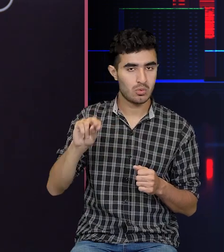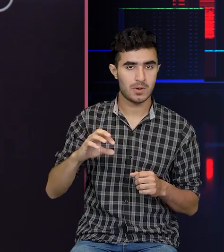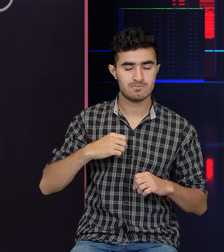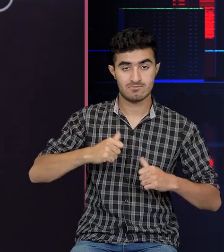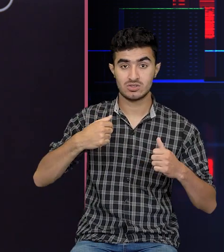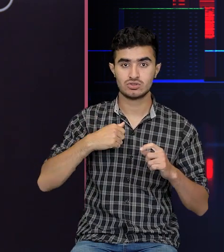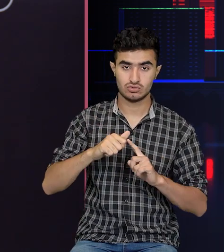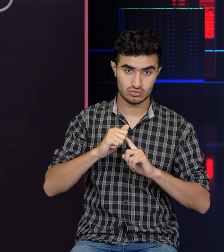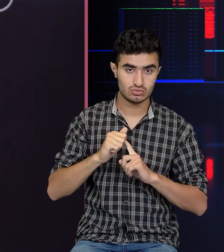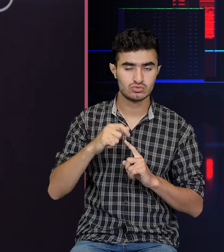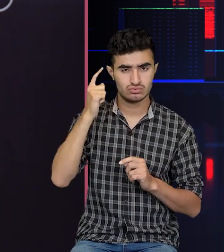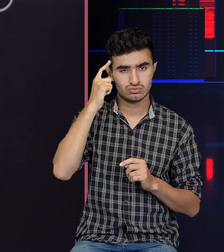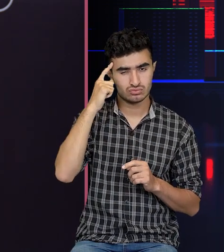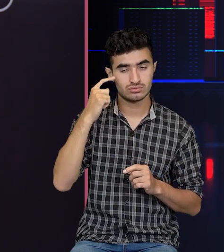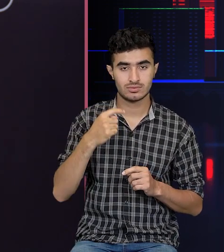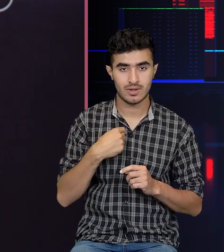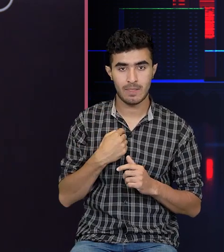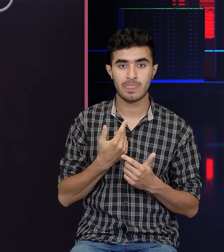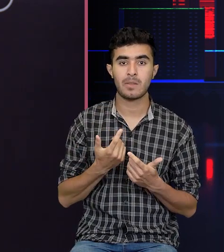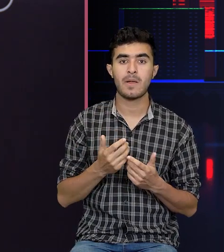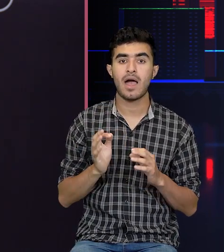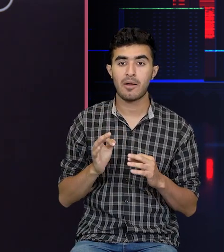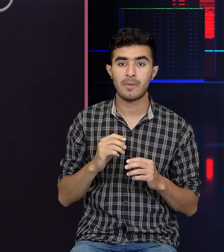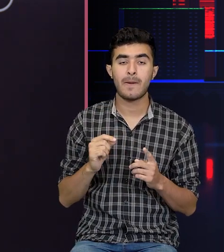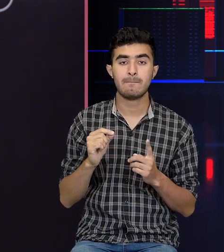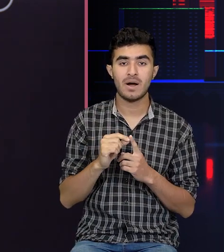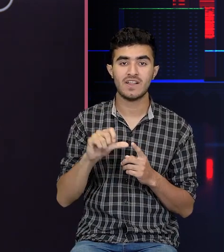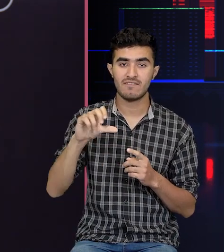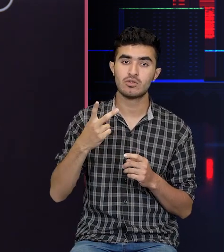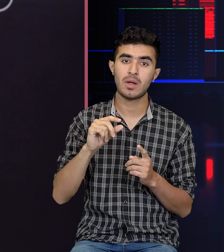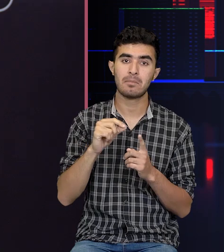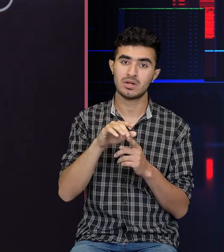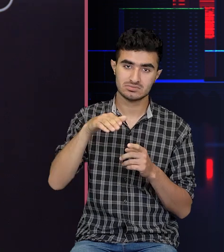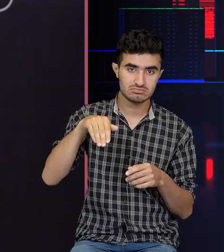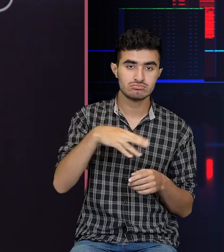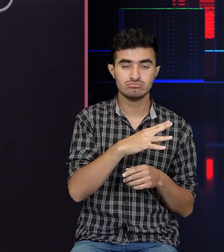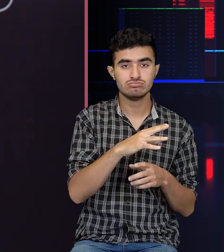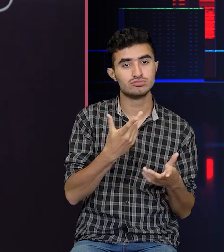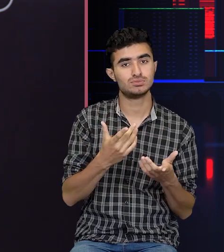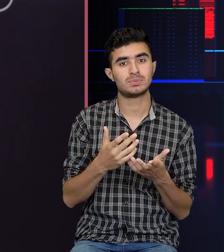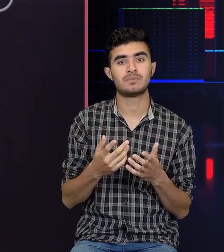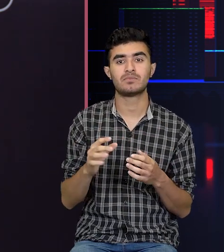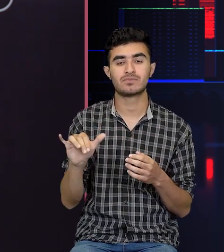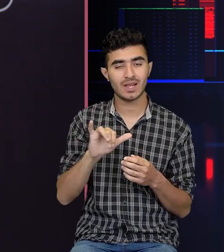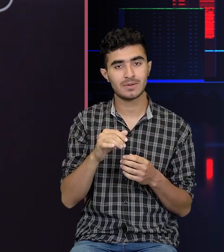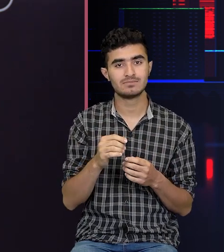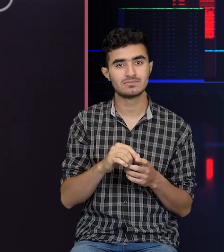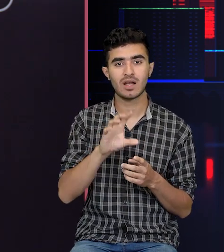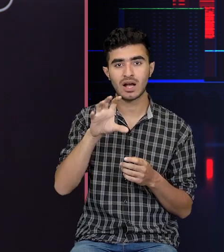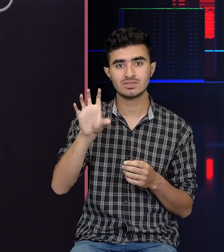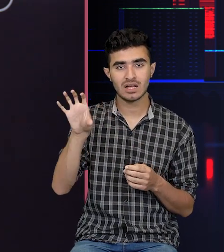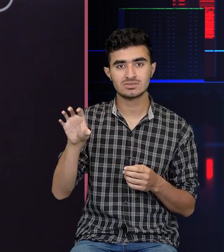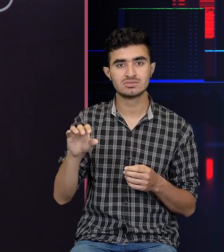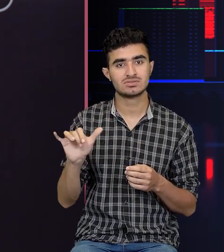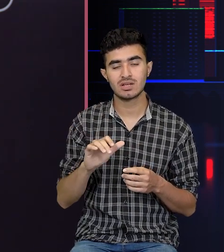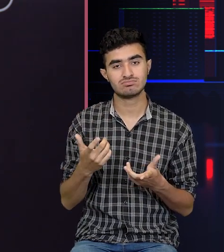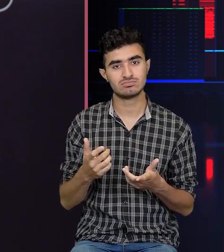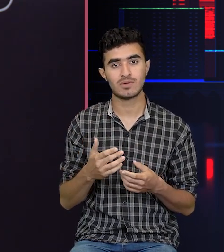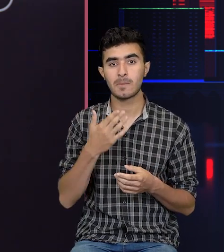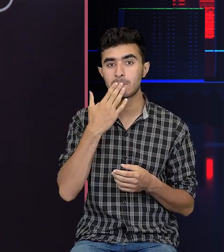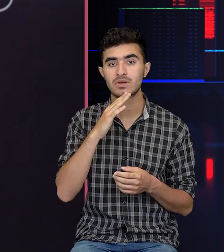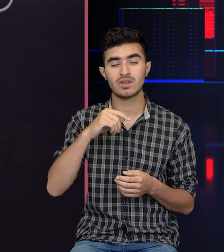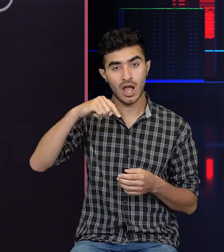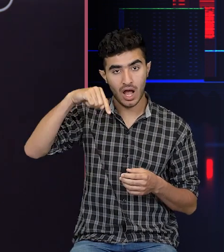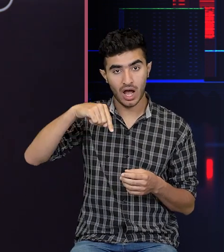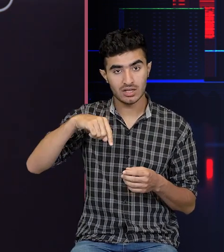एक ही बात दिल में थी कि अगर आसिफ भाई की जगह कोई और भी होता, तो जब तक मैं फाइनल में भी या किसी भी मैच में अगर एक चैम्पियन